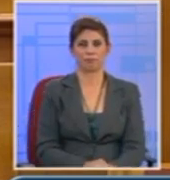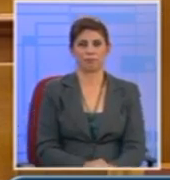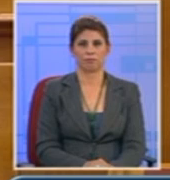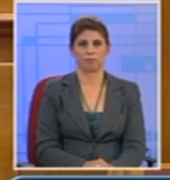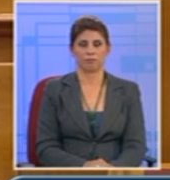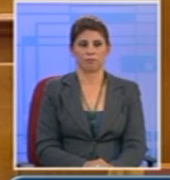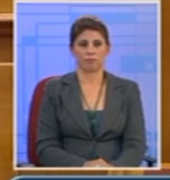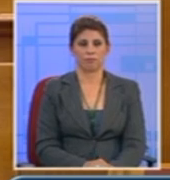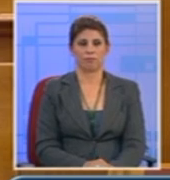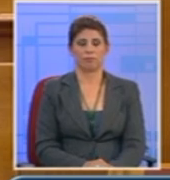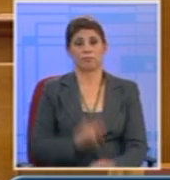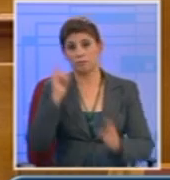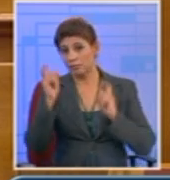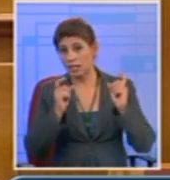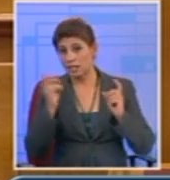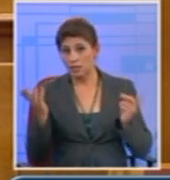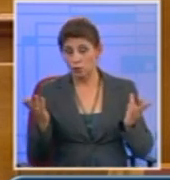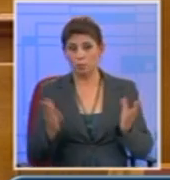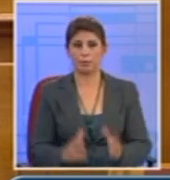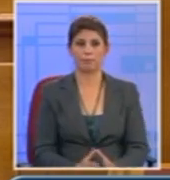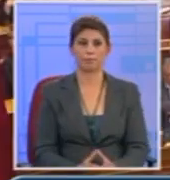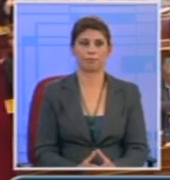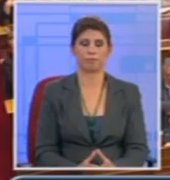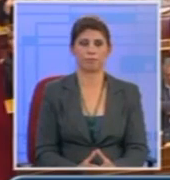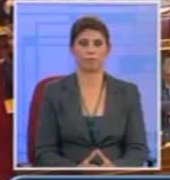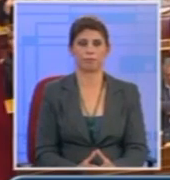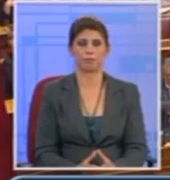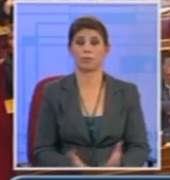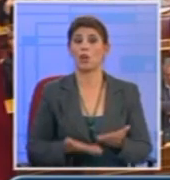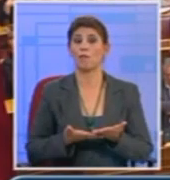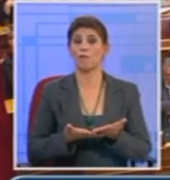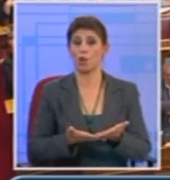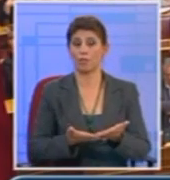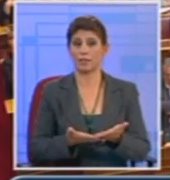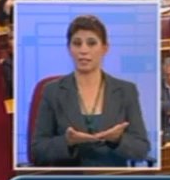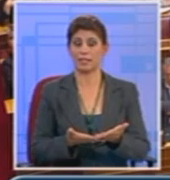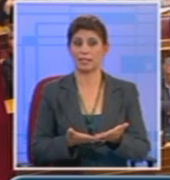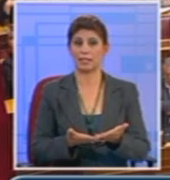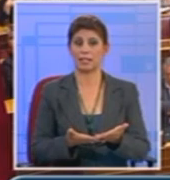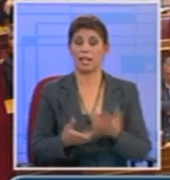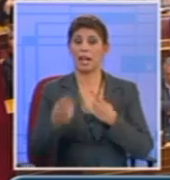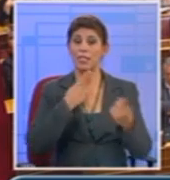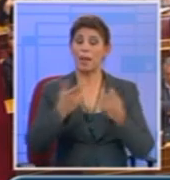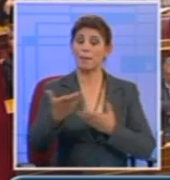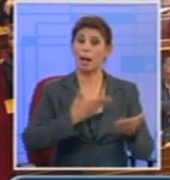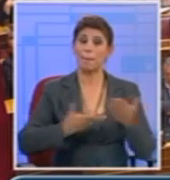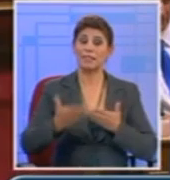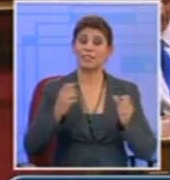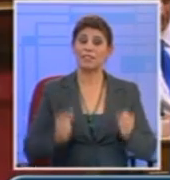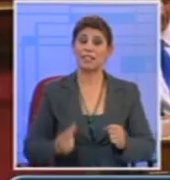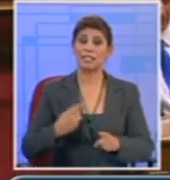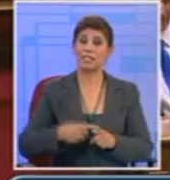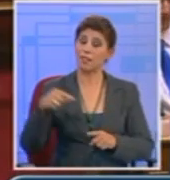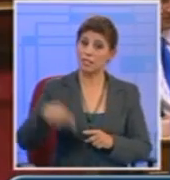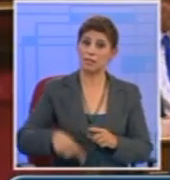για να σκεφτούμε βοήθησε την διαπραγματευτική θέση της χώρας η